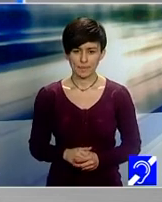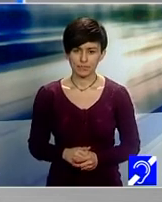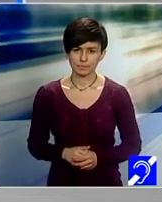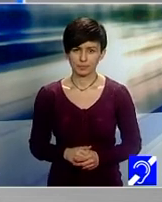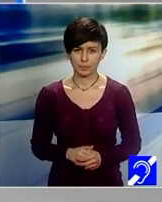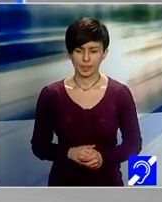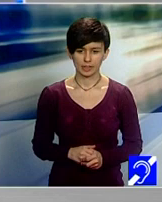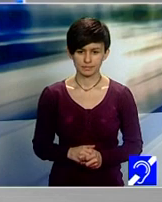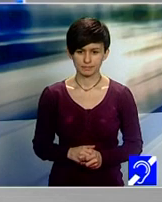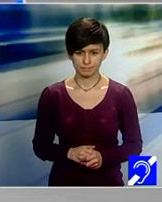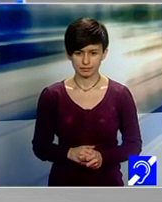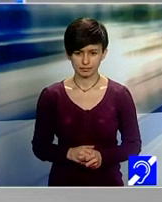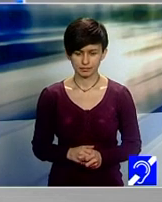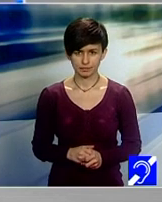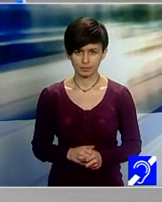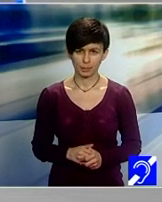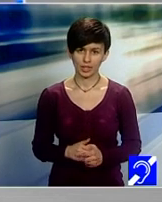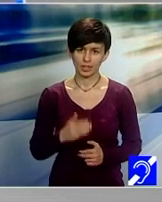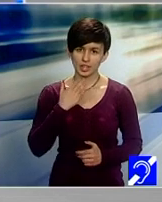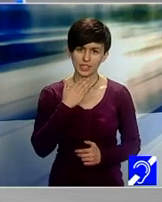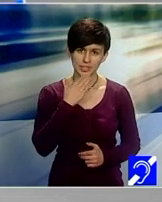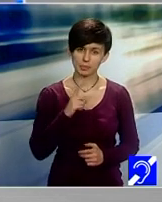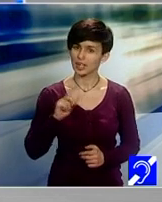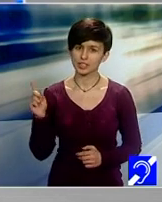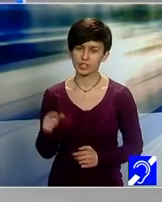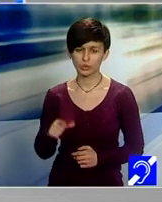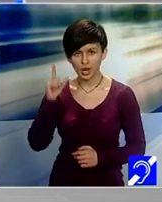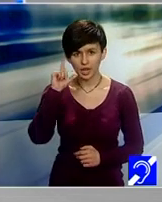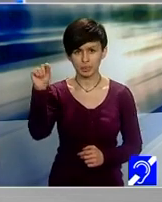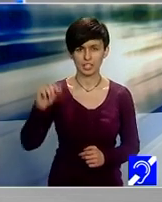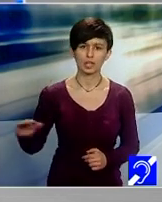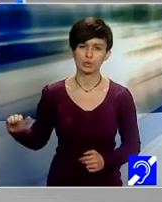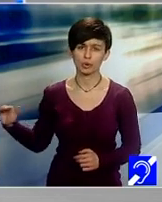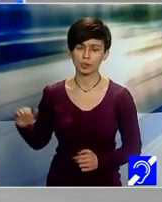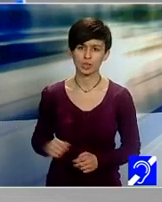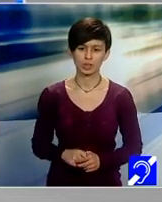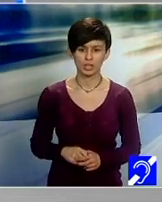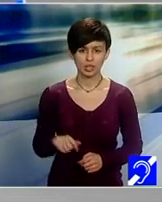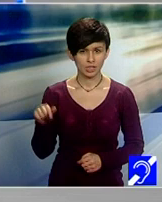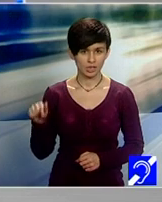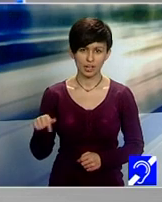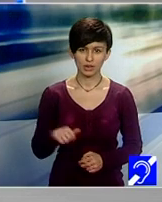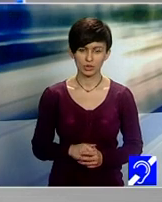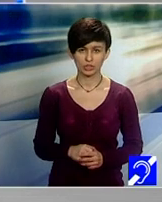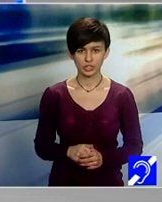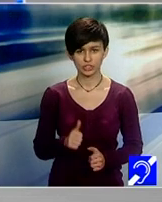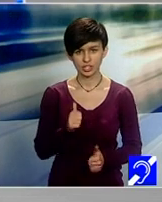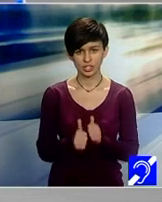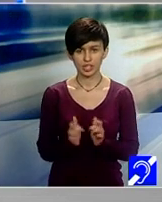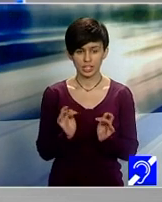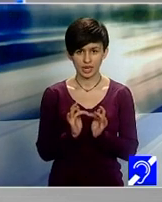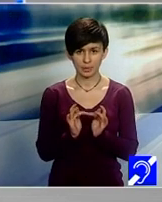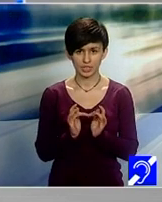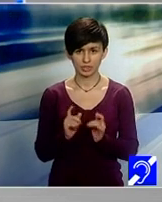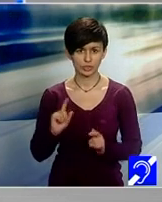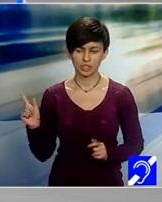Din păcate, da. Și nu te duce cu copilul acolo nici în tribune și nici la manifestații de genul acesta,